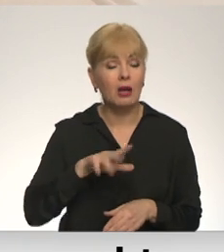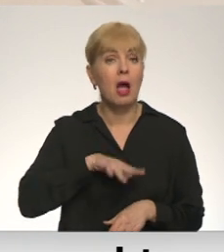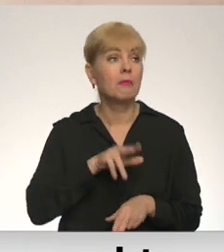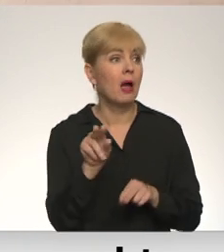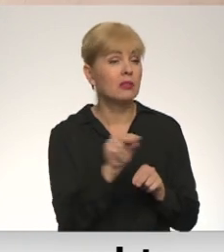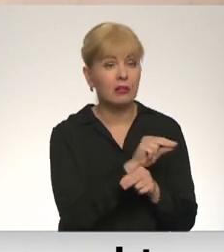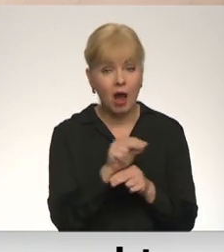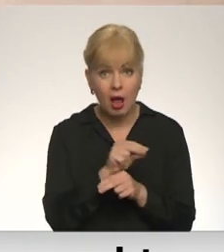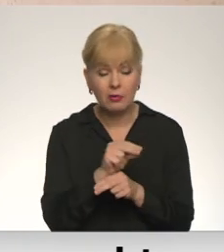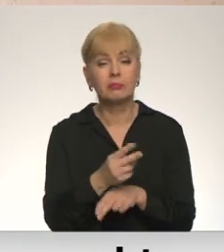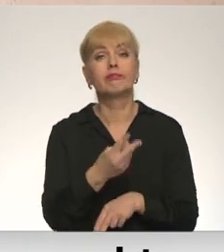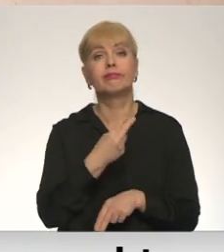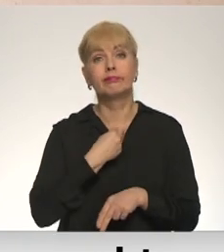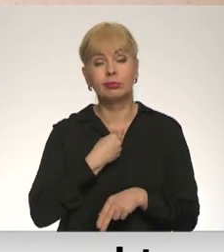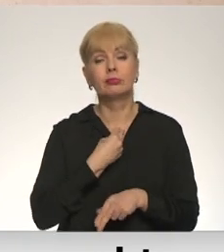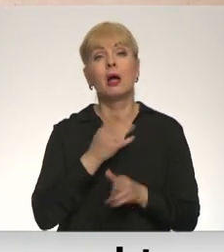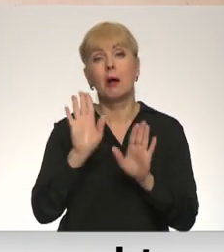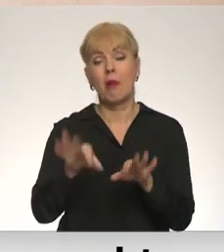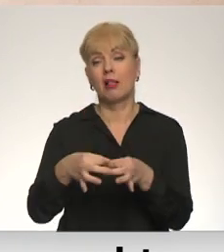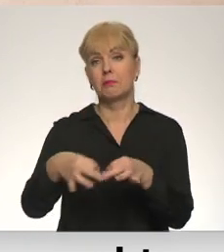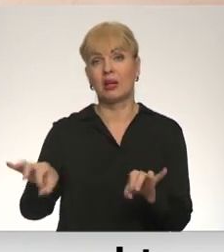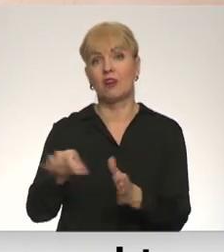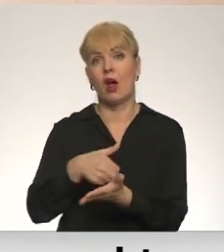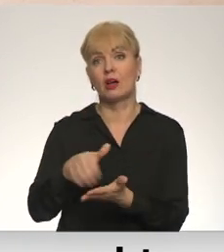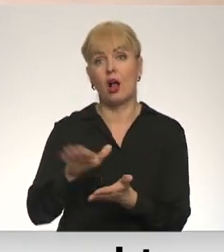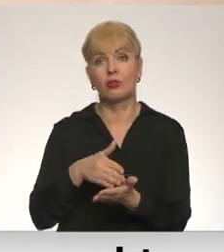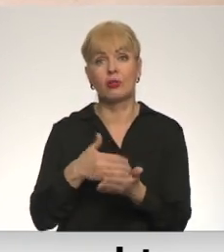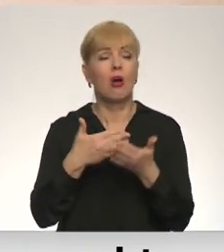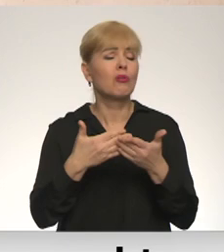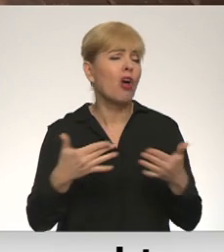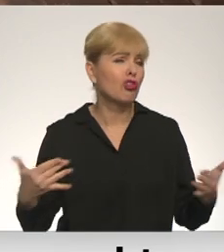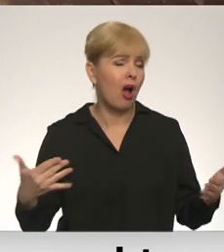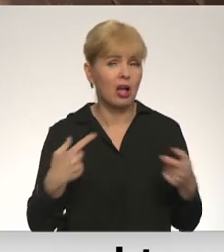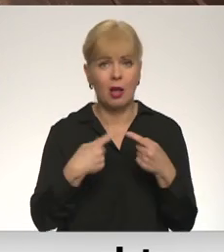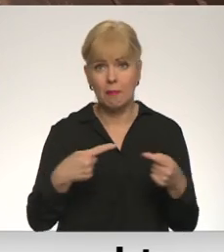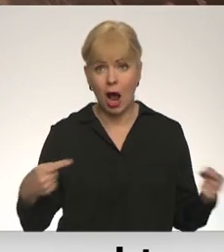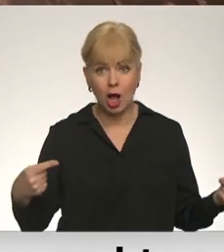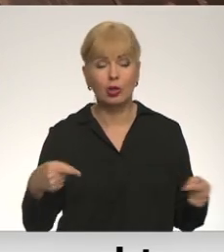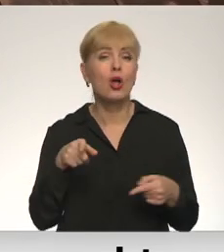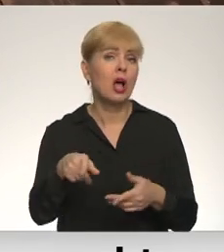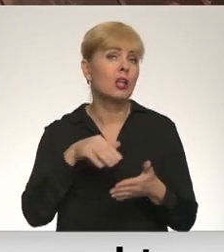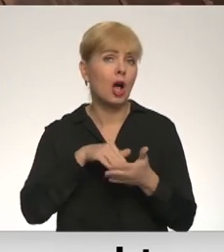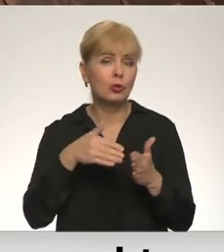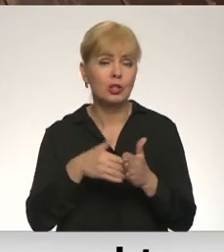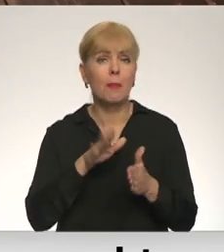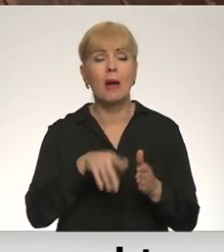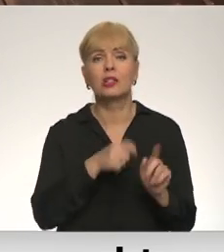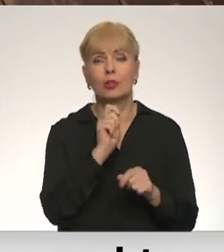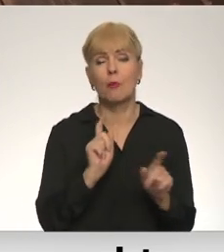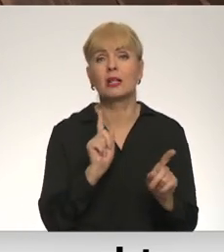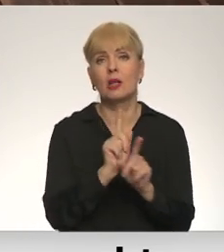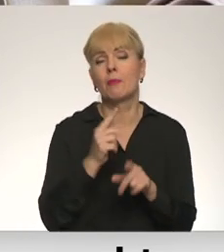remonta atklājām, ka tādi krikumi pāri ir palikuši daudz un no dažādiem materiāliem. Ar šādu situāciju pēc remonta sastapies